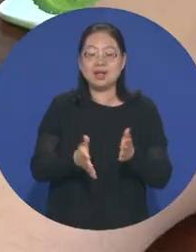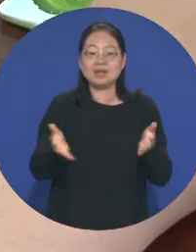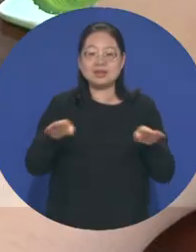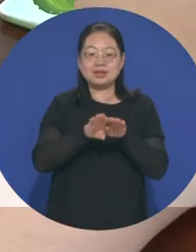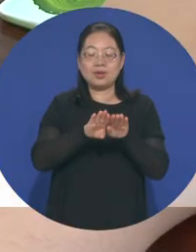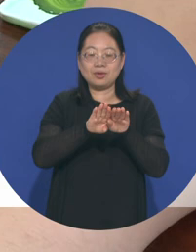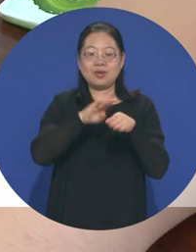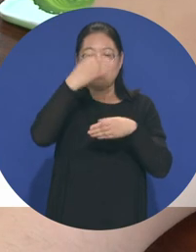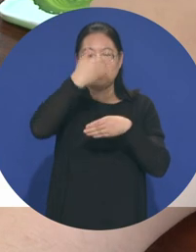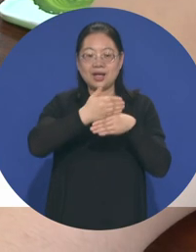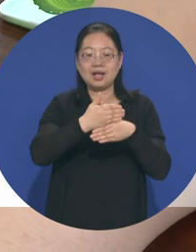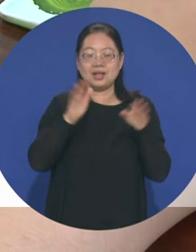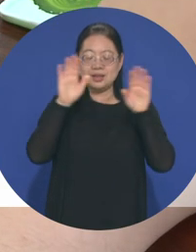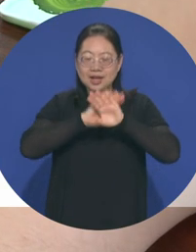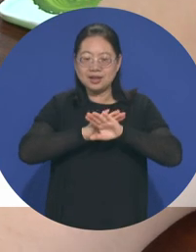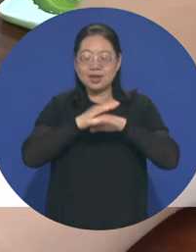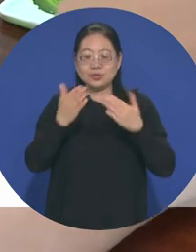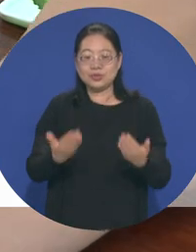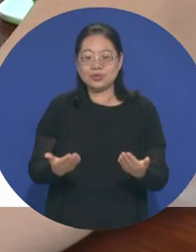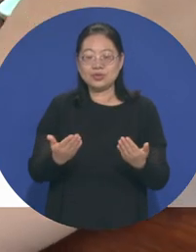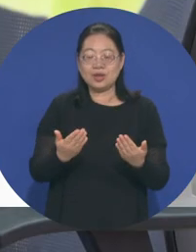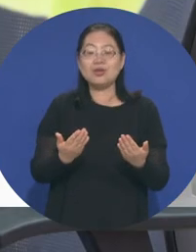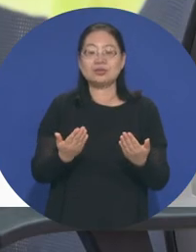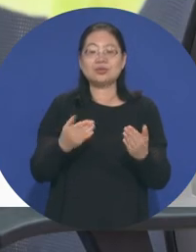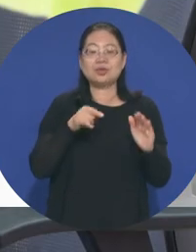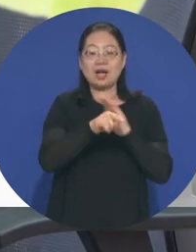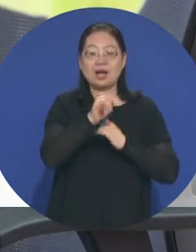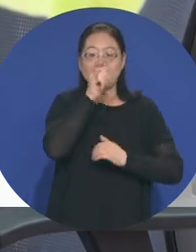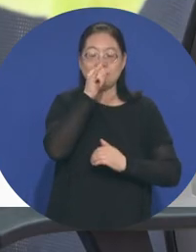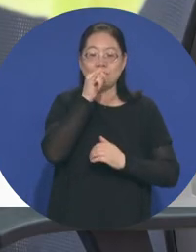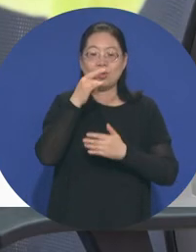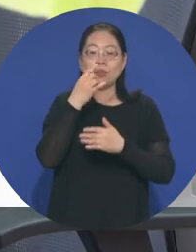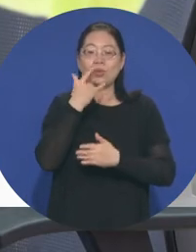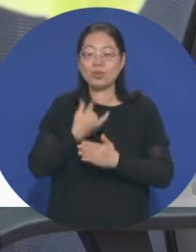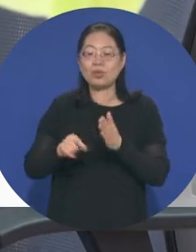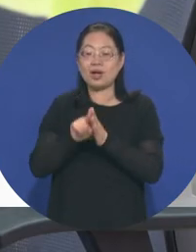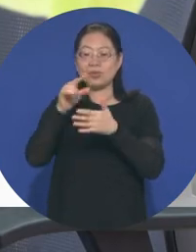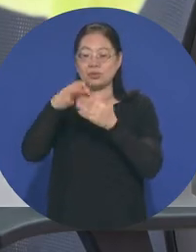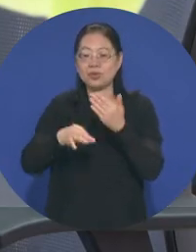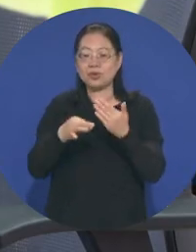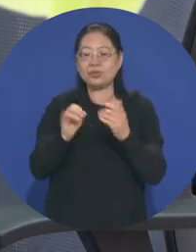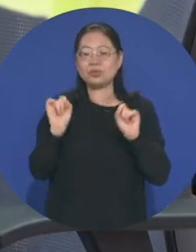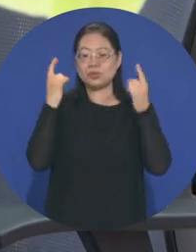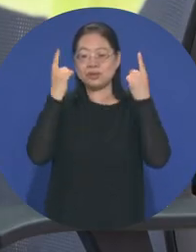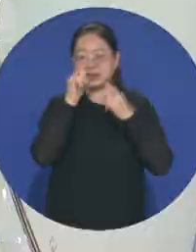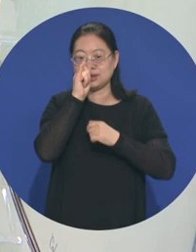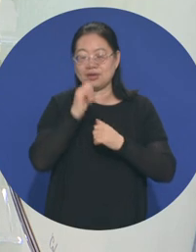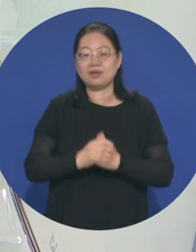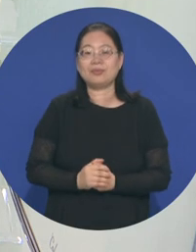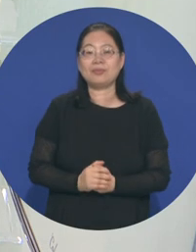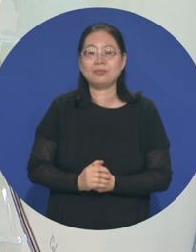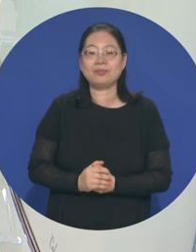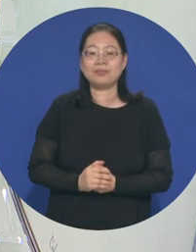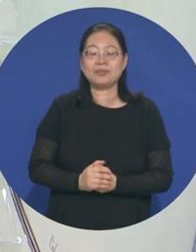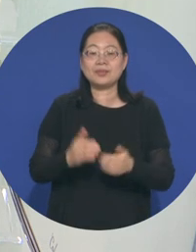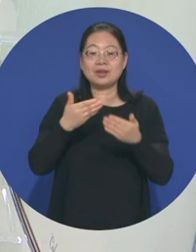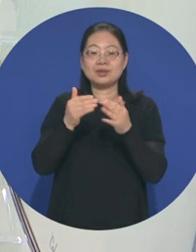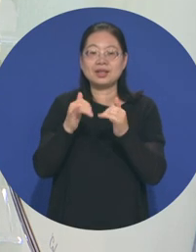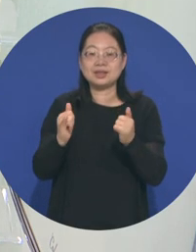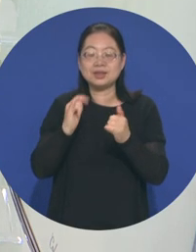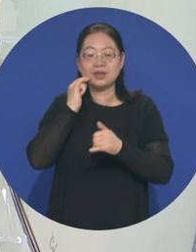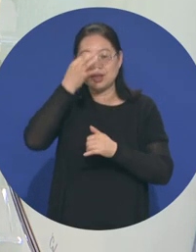문을 닫는 야간과 휴일에도 이용할 수 있고 부모님들을 위한 프로그램도 함께 진행되기 때문입니다.